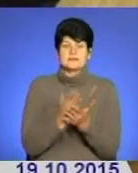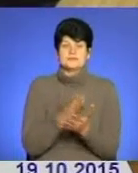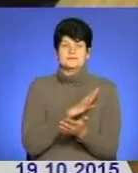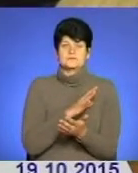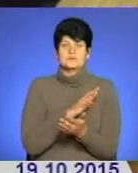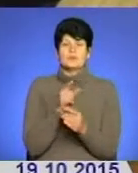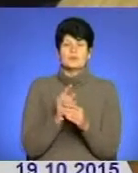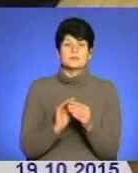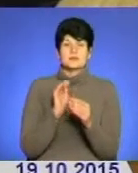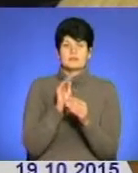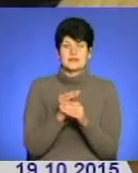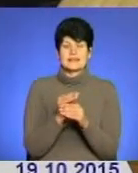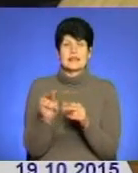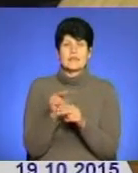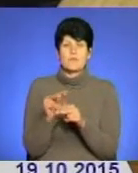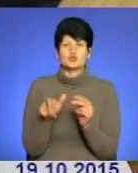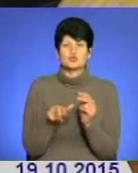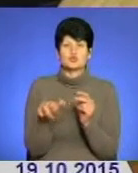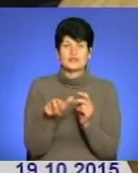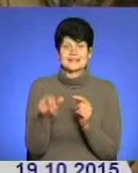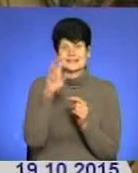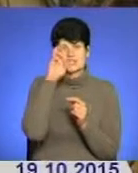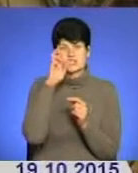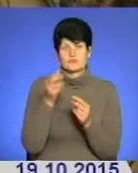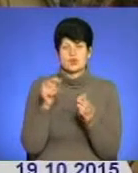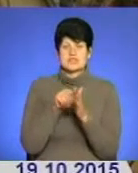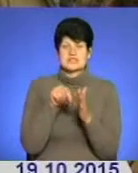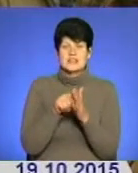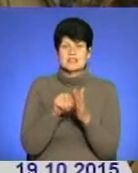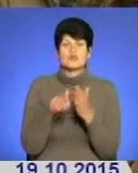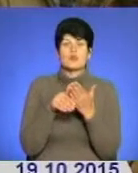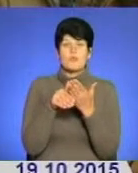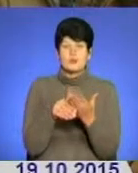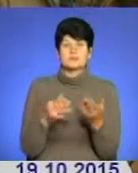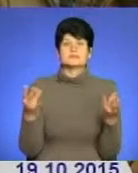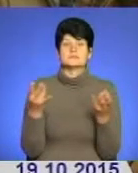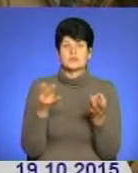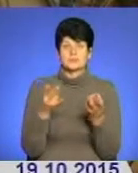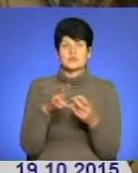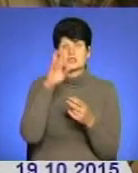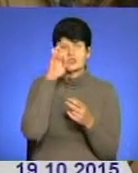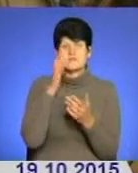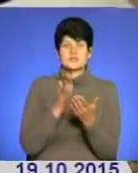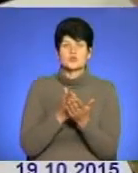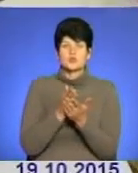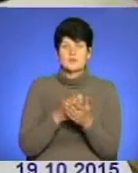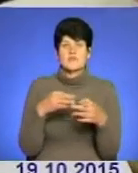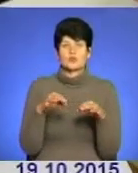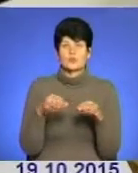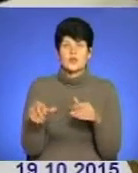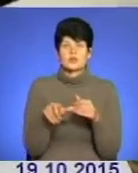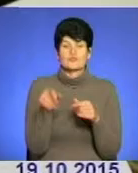тепер дофінансовуватимуть ремонт доріг державного значення. І допомагати прийдеться, бо Держслужбі автомобільних доріг цього